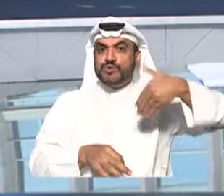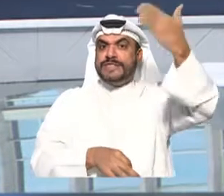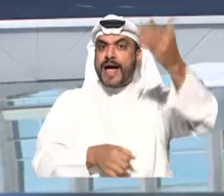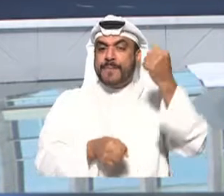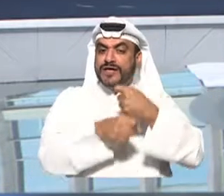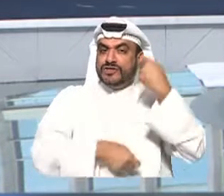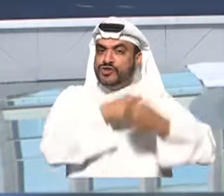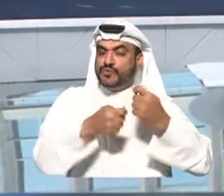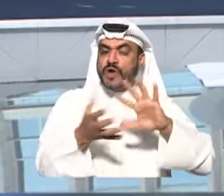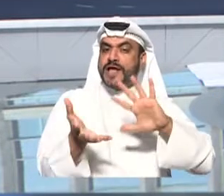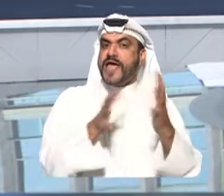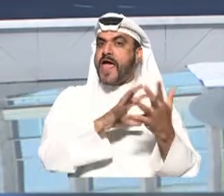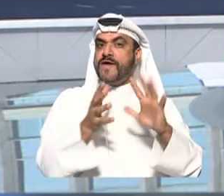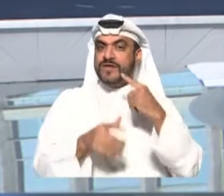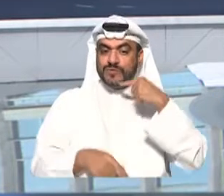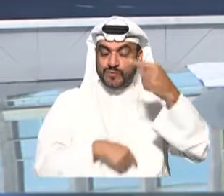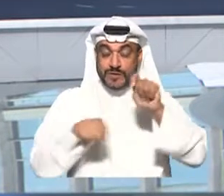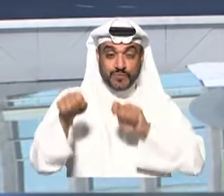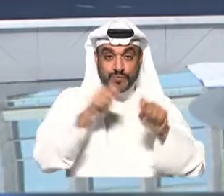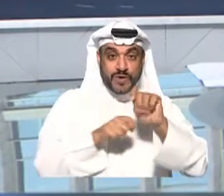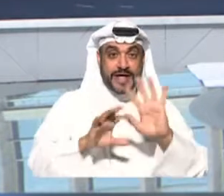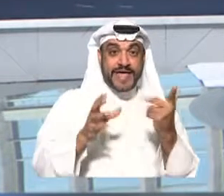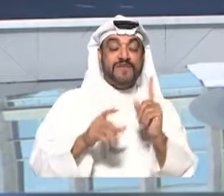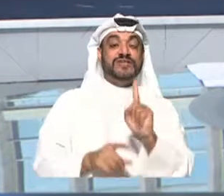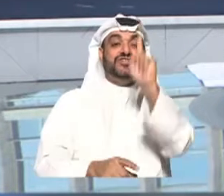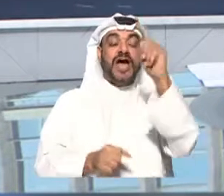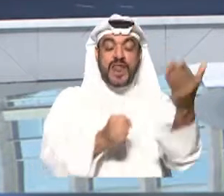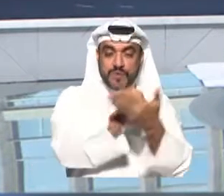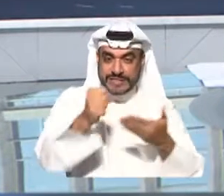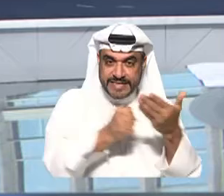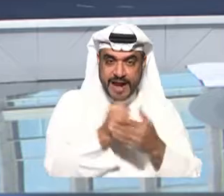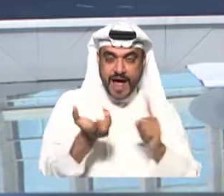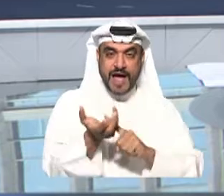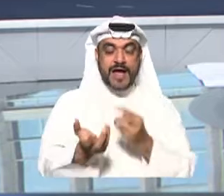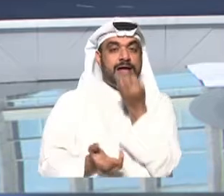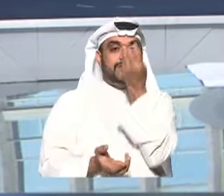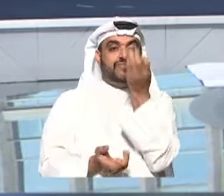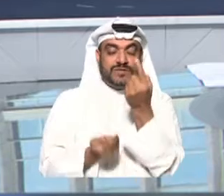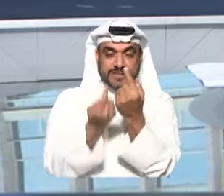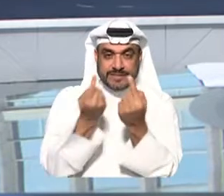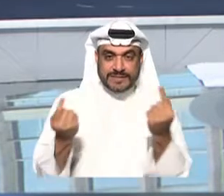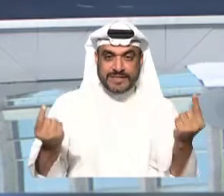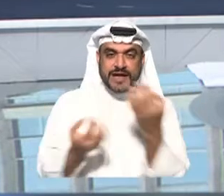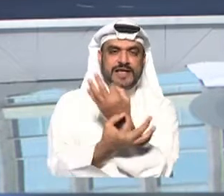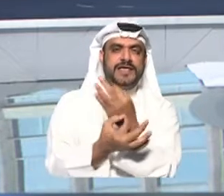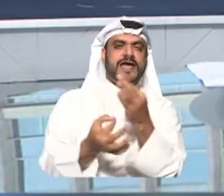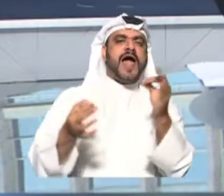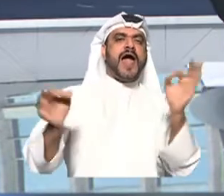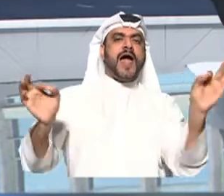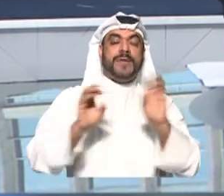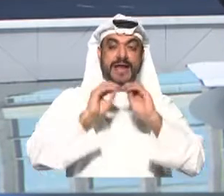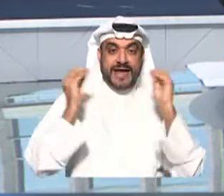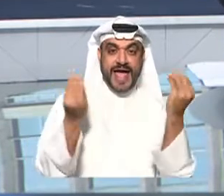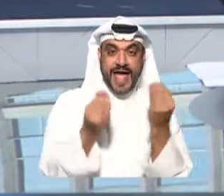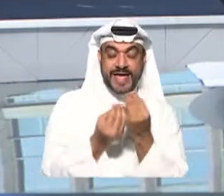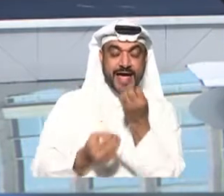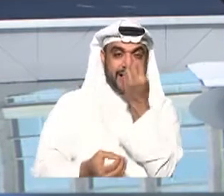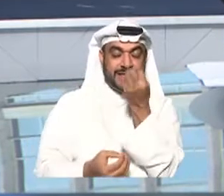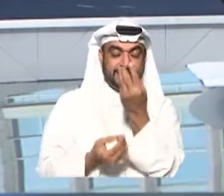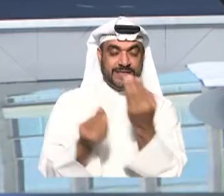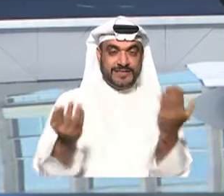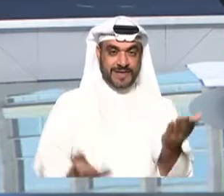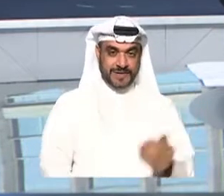عمل ترجمت إلى بنود تنفيذية تهدف إلى تطوير كافة قطاعات الهيئة العامة لشؤون الزراعة.